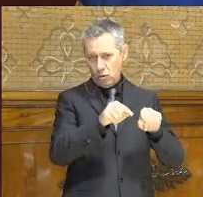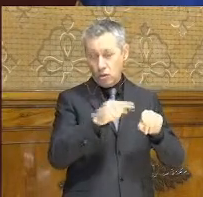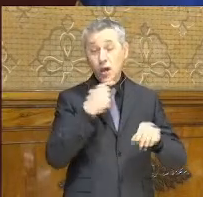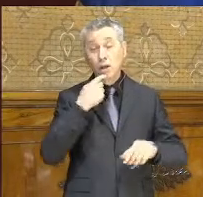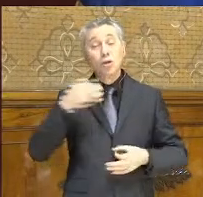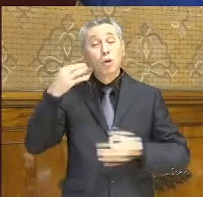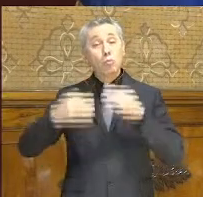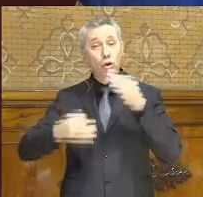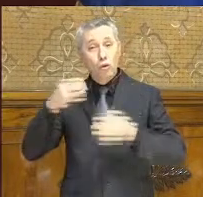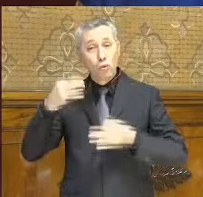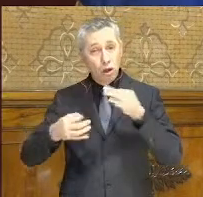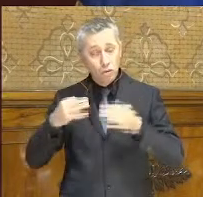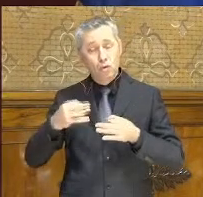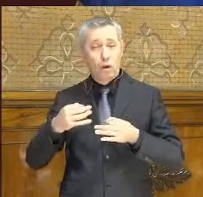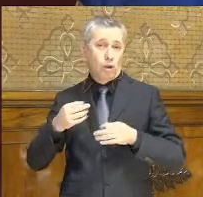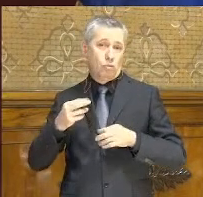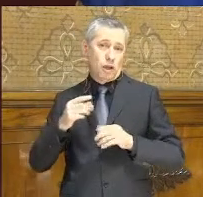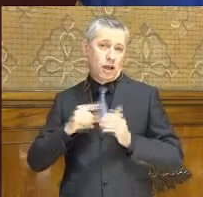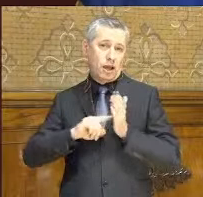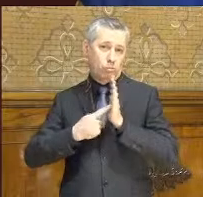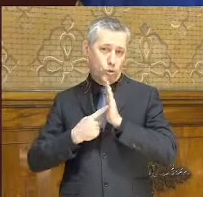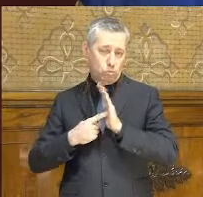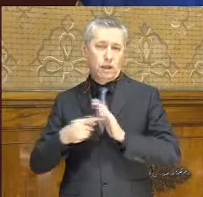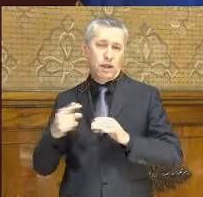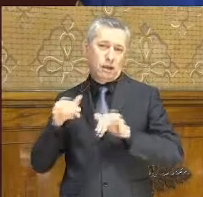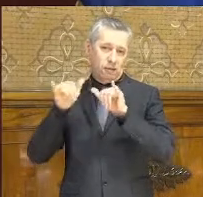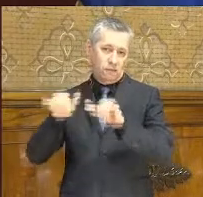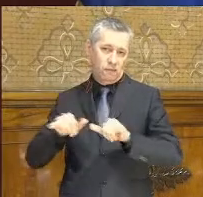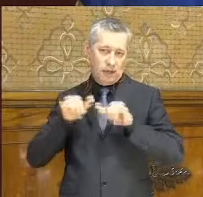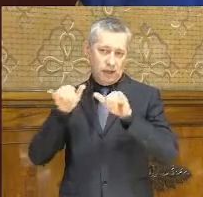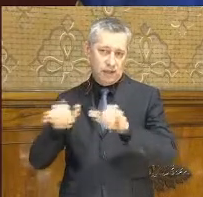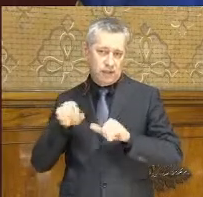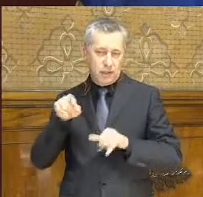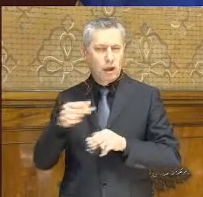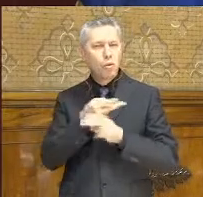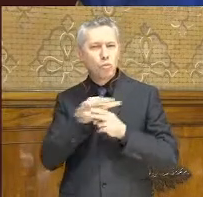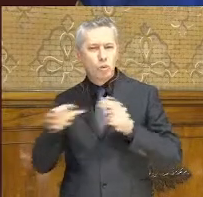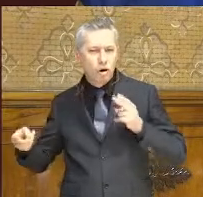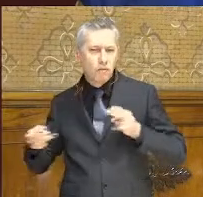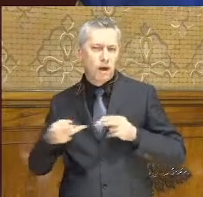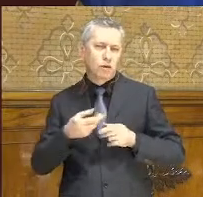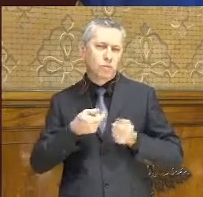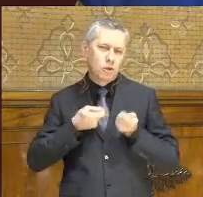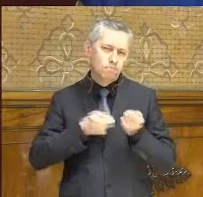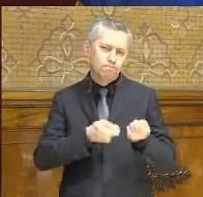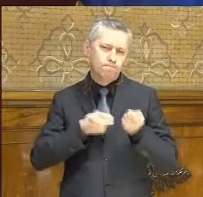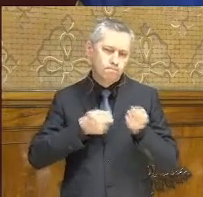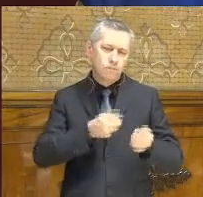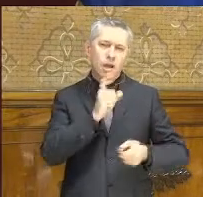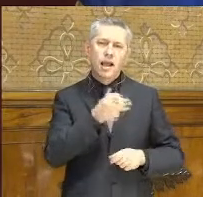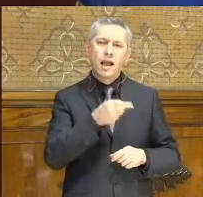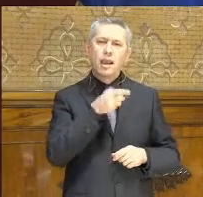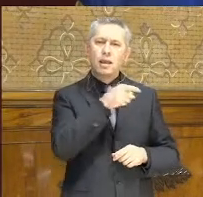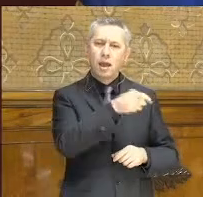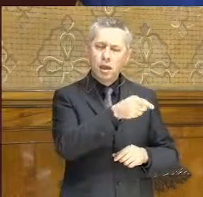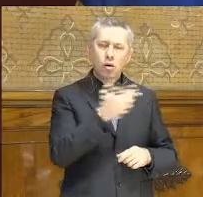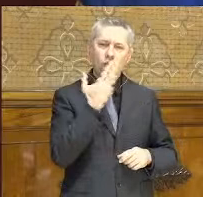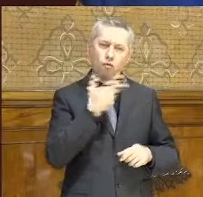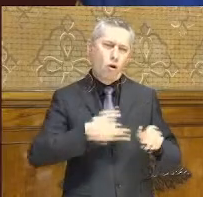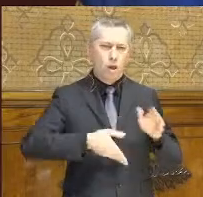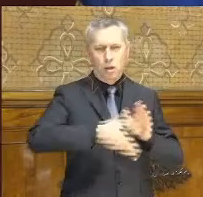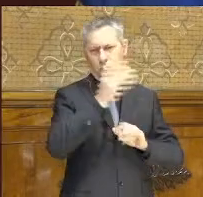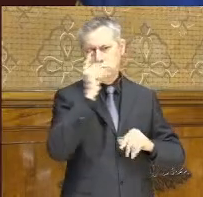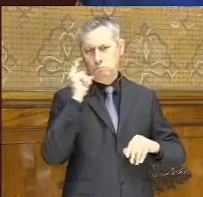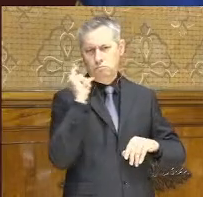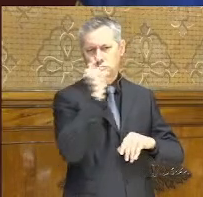studio del procuratore della Repubblica Serenissima prova a convincere Galileo, ormai convinto